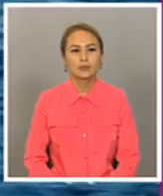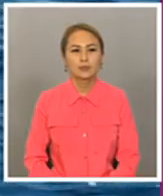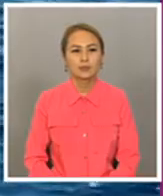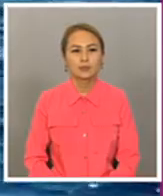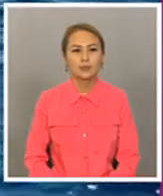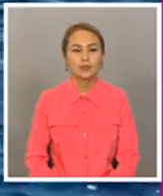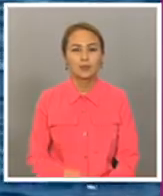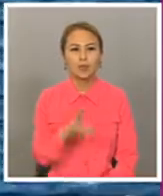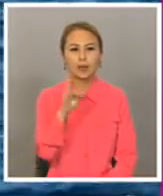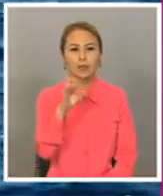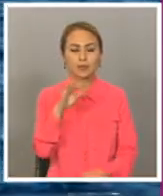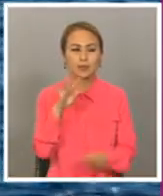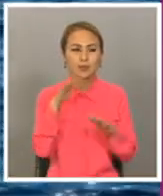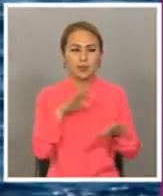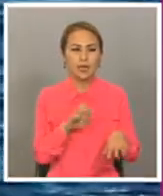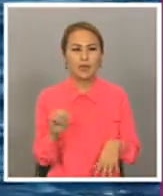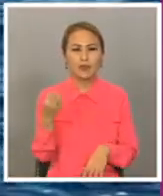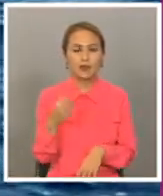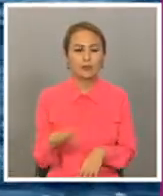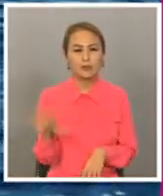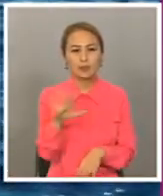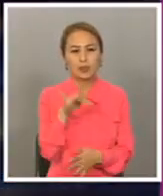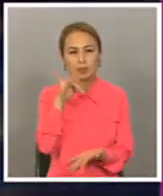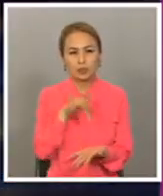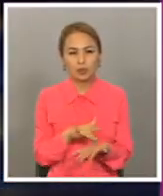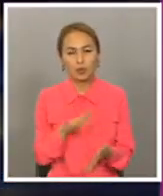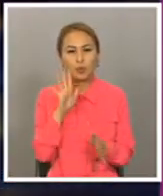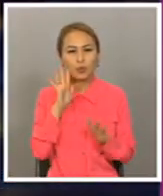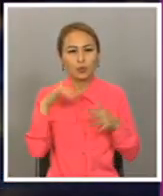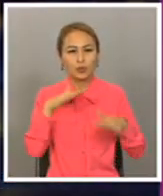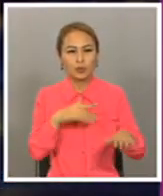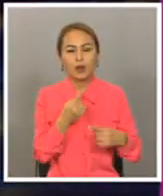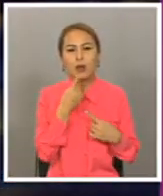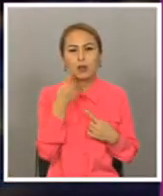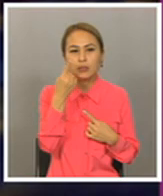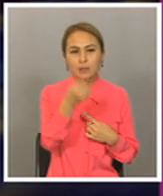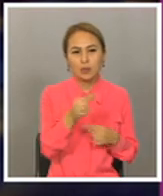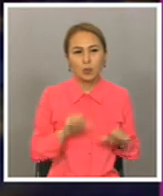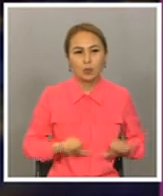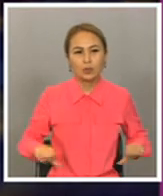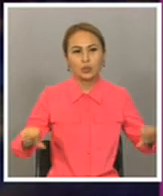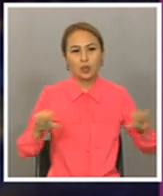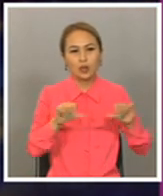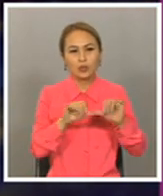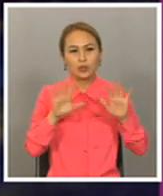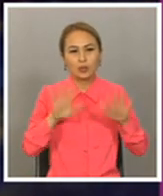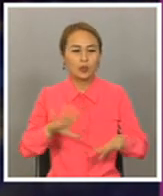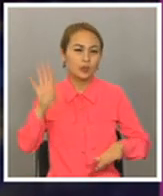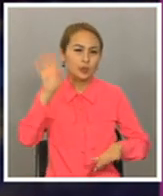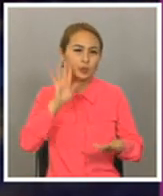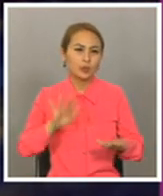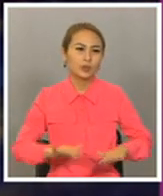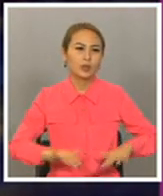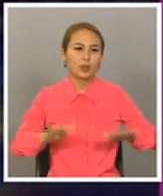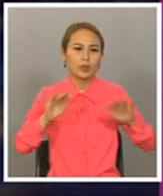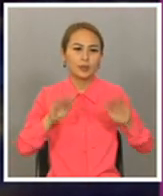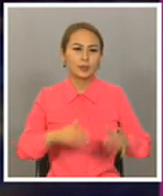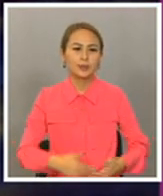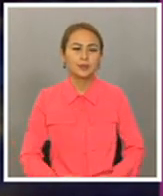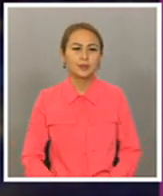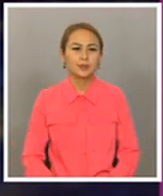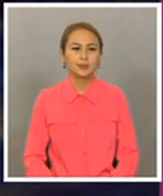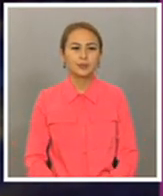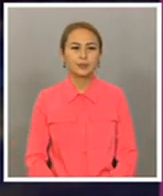Каспий теңізі Еуразия құрлығының орталығында, мұхиттардан алыста, оқшау жатқан тұйық су алабы.